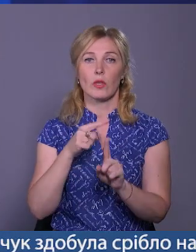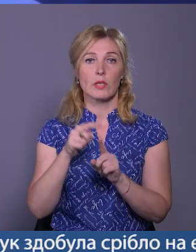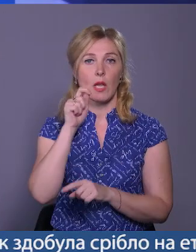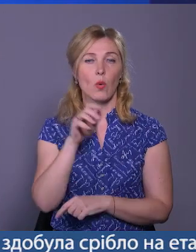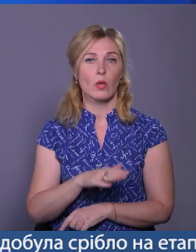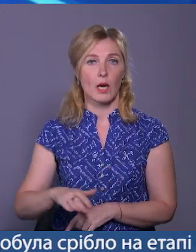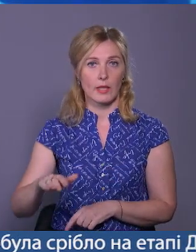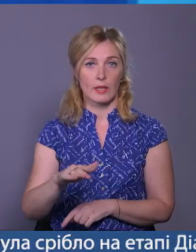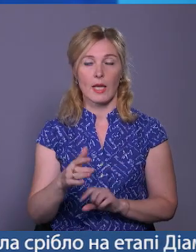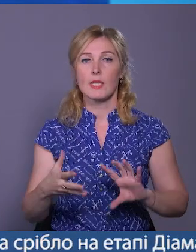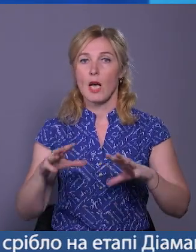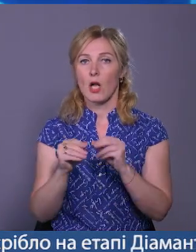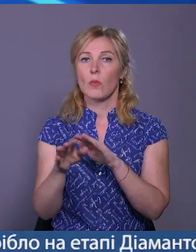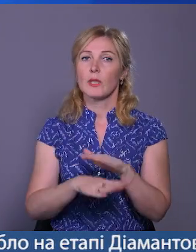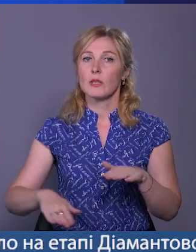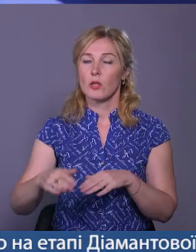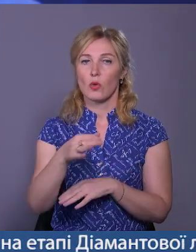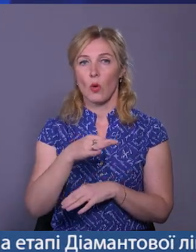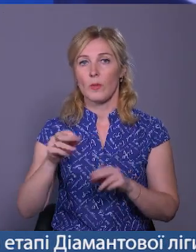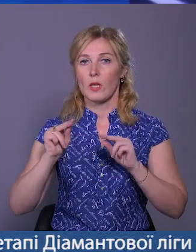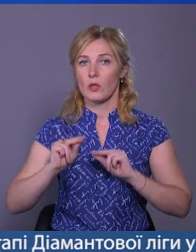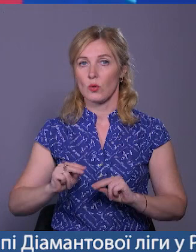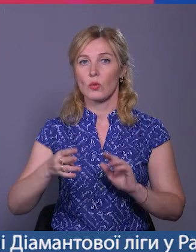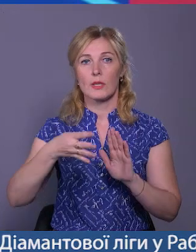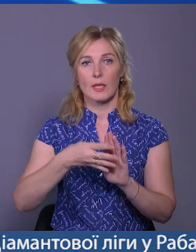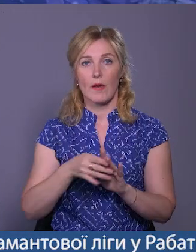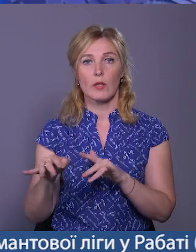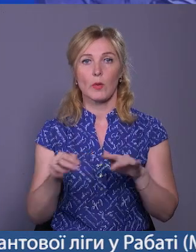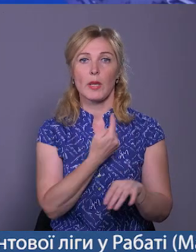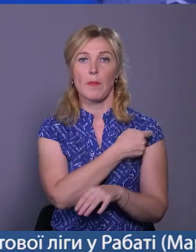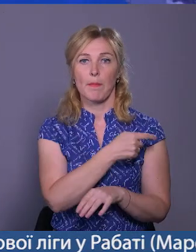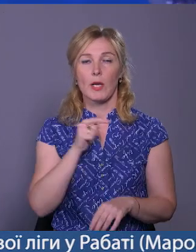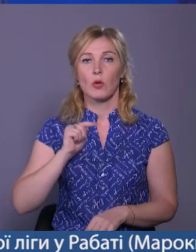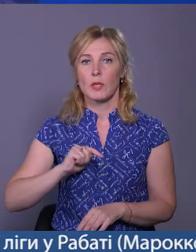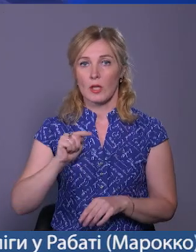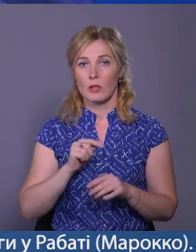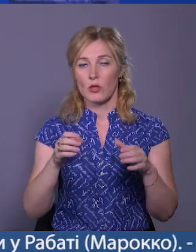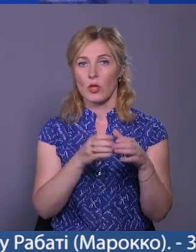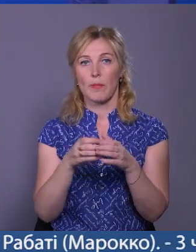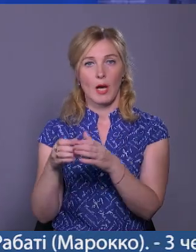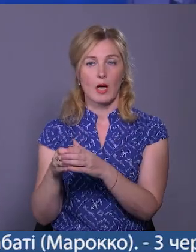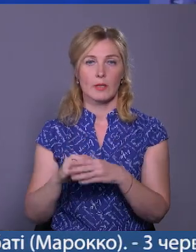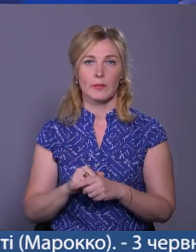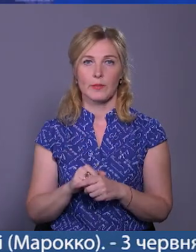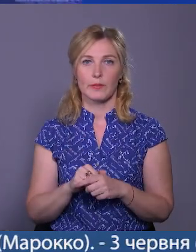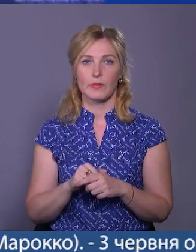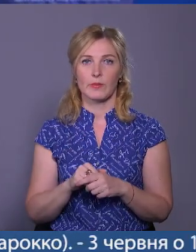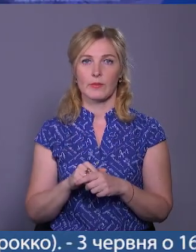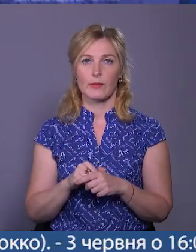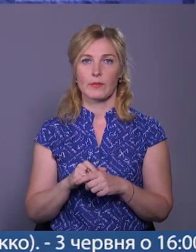України загалом на території області працюють 9 мобільних медико-психологічних бригад Ірина муляр